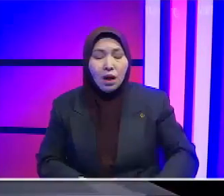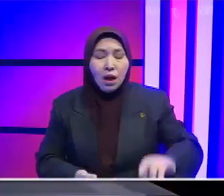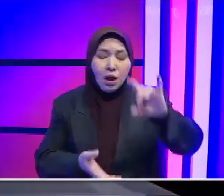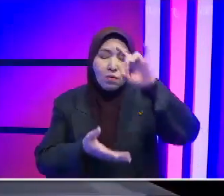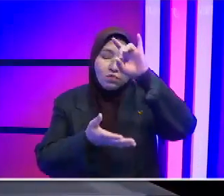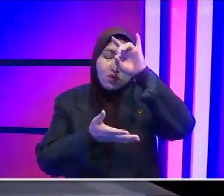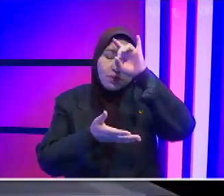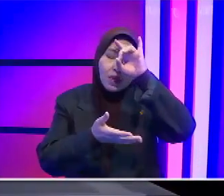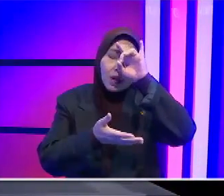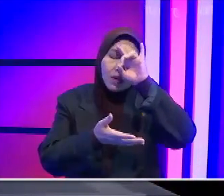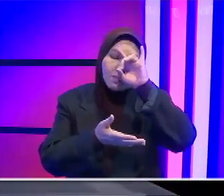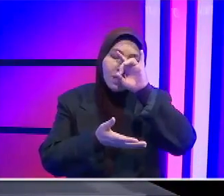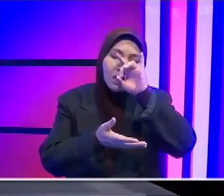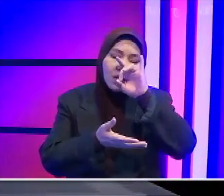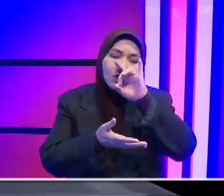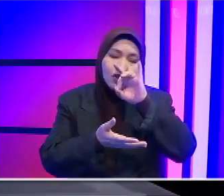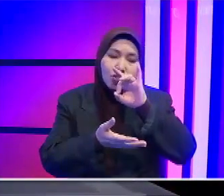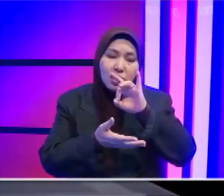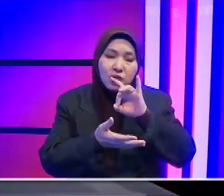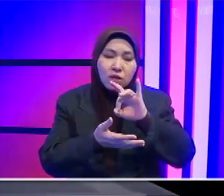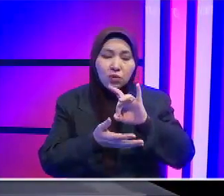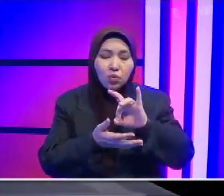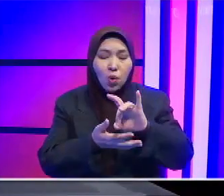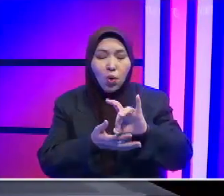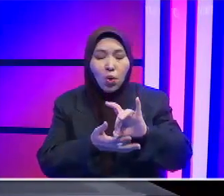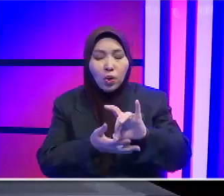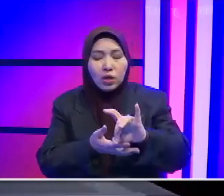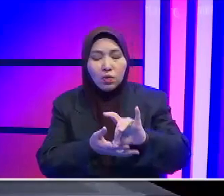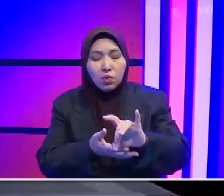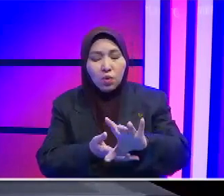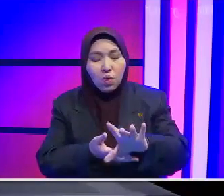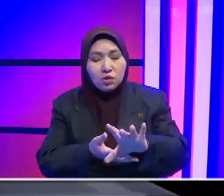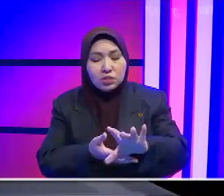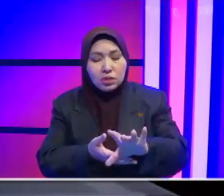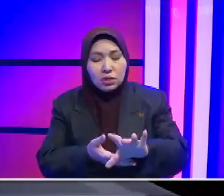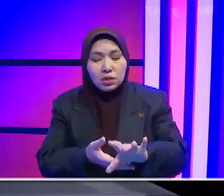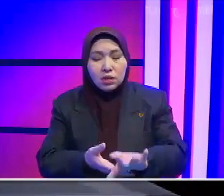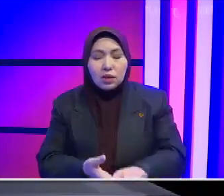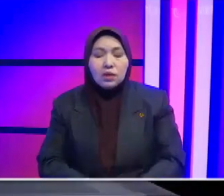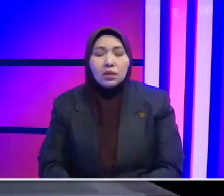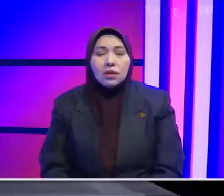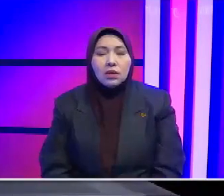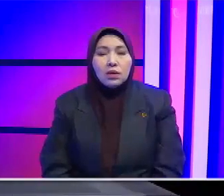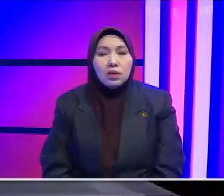أعوذ بالله من الشيطان